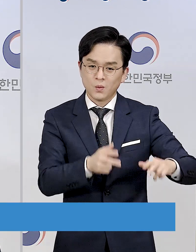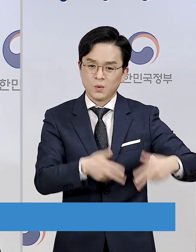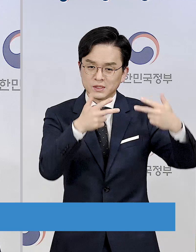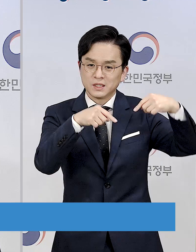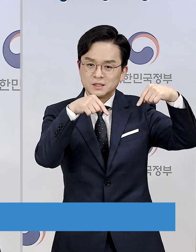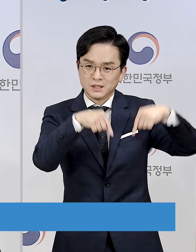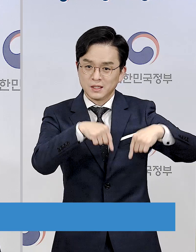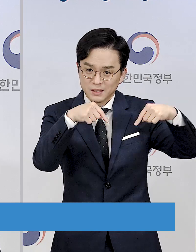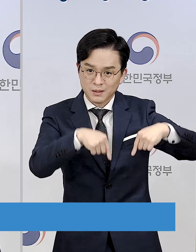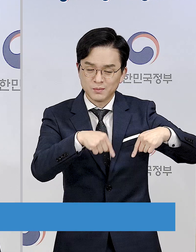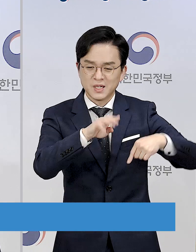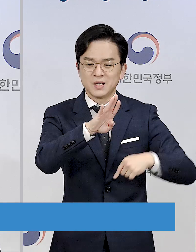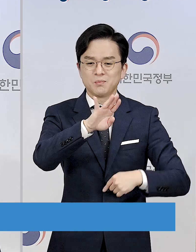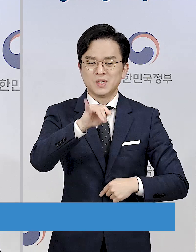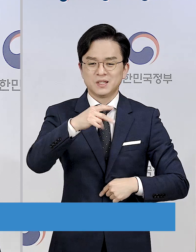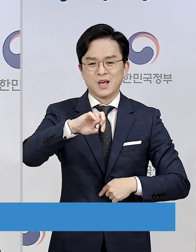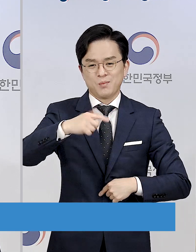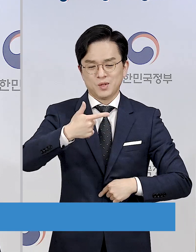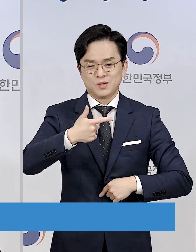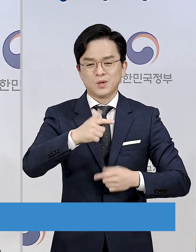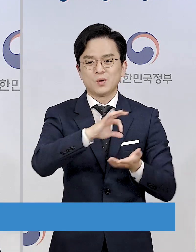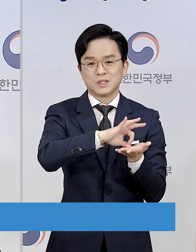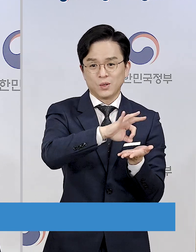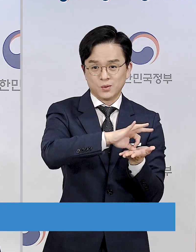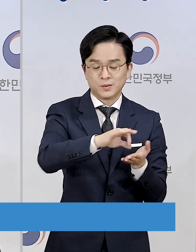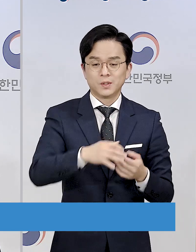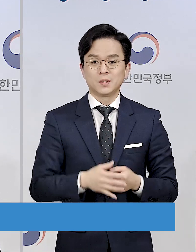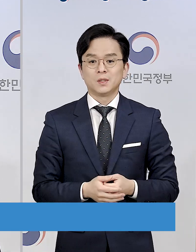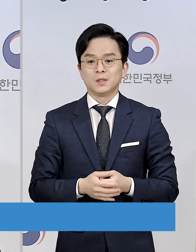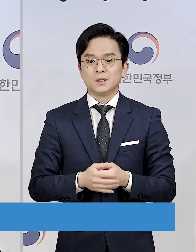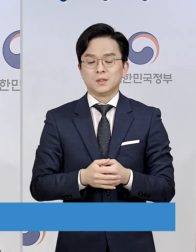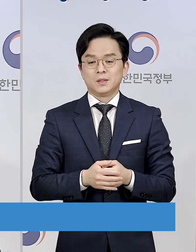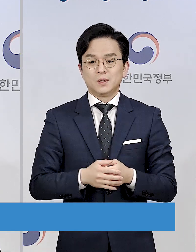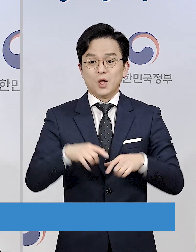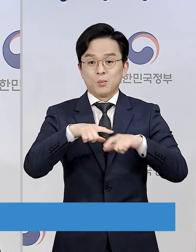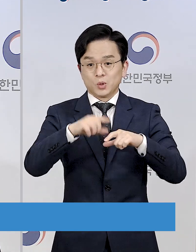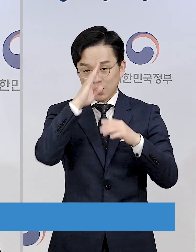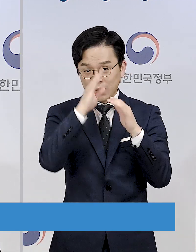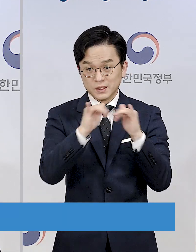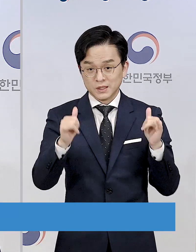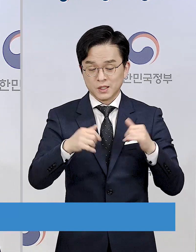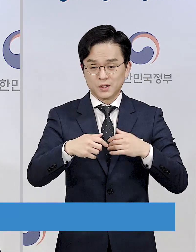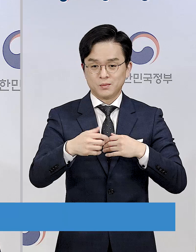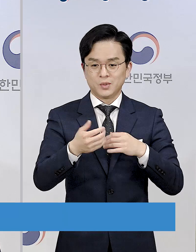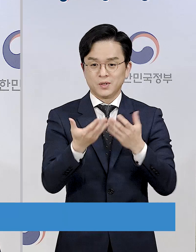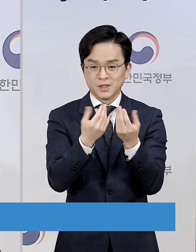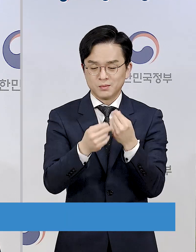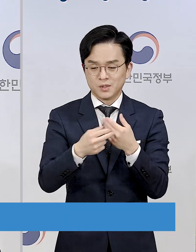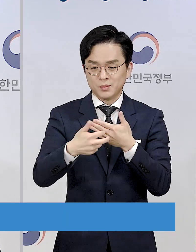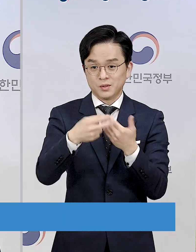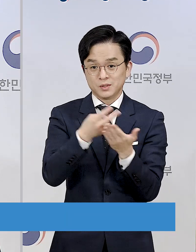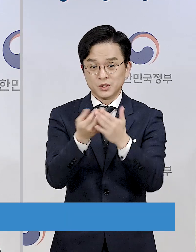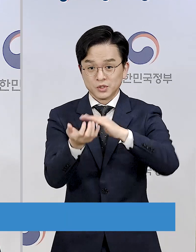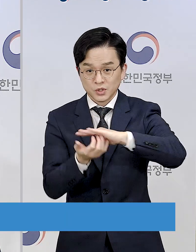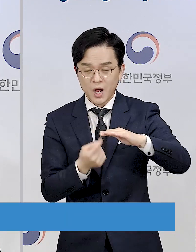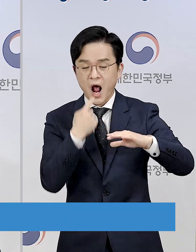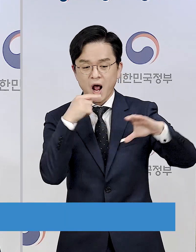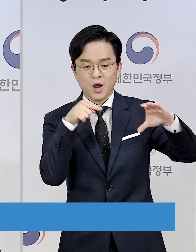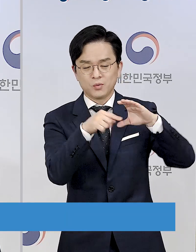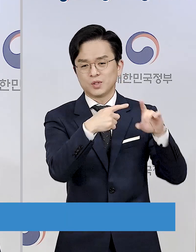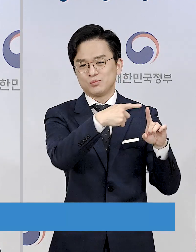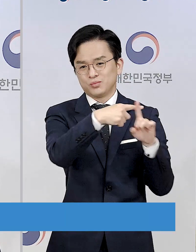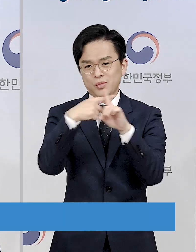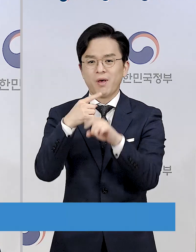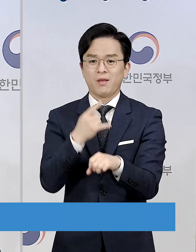대리처방, 화상진료 같은 비대면 진료를 활용하고 증상이 있는 환자는 입원실, 중환자실, 응급실에 진입하기